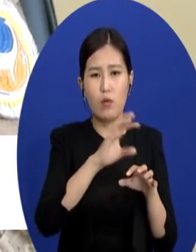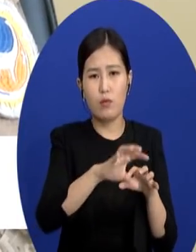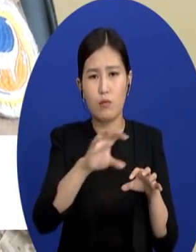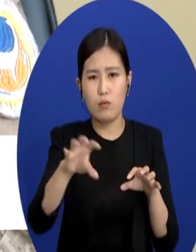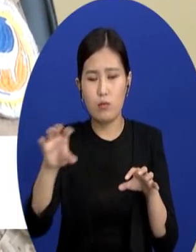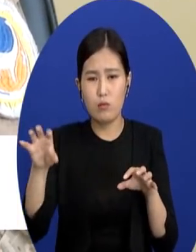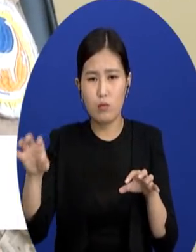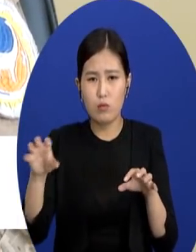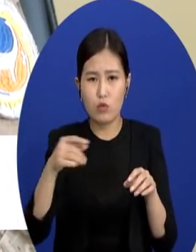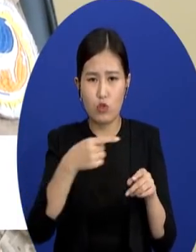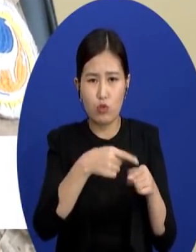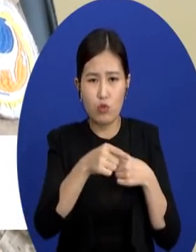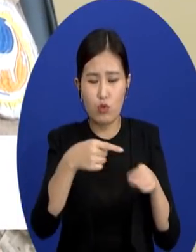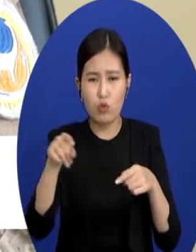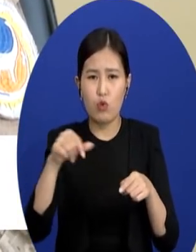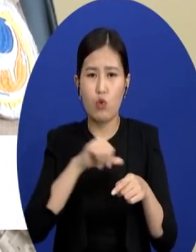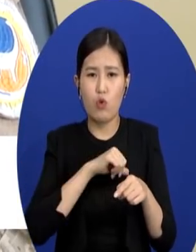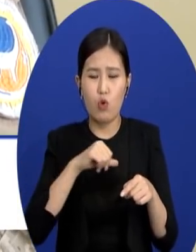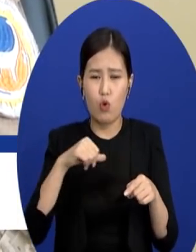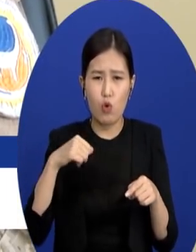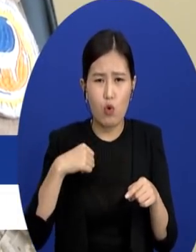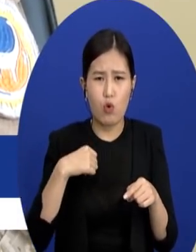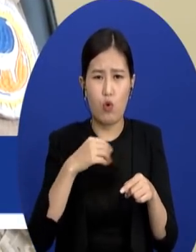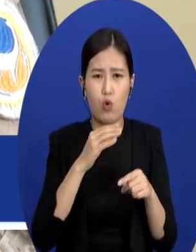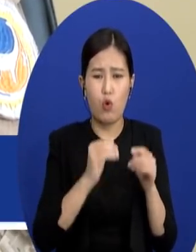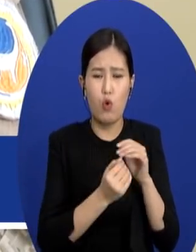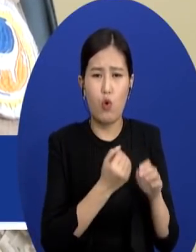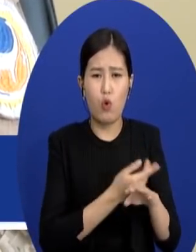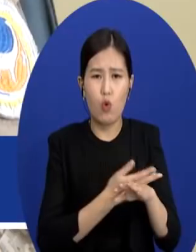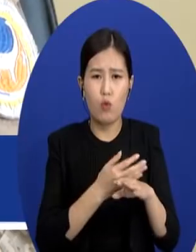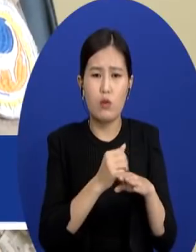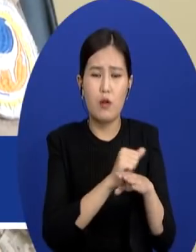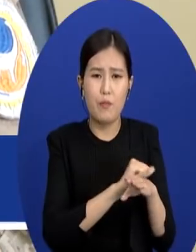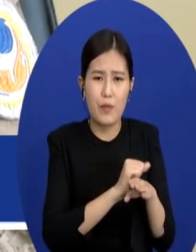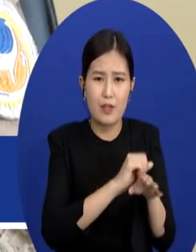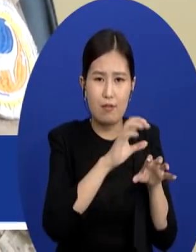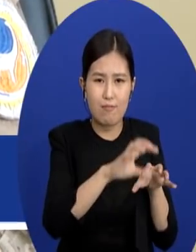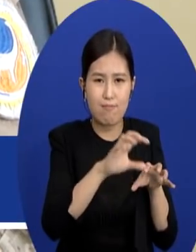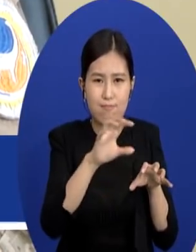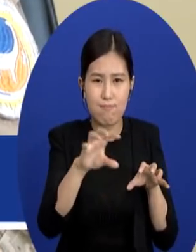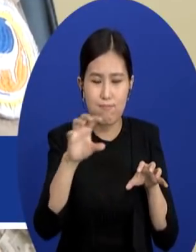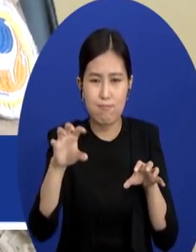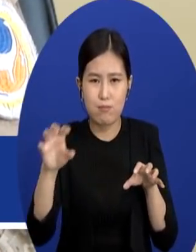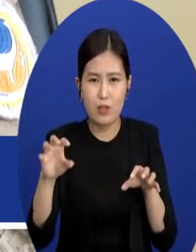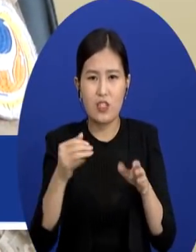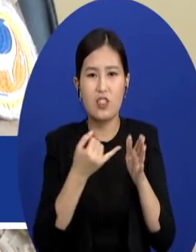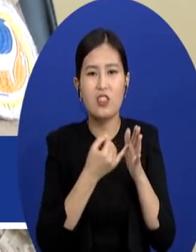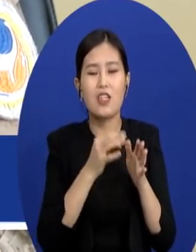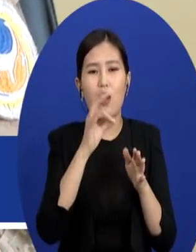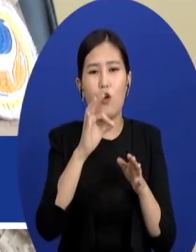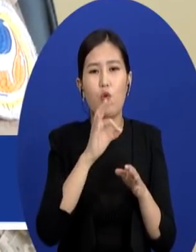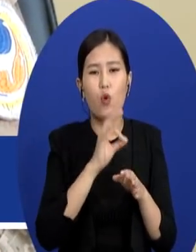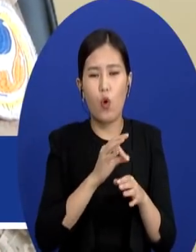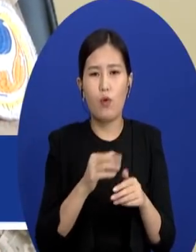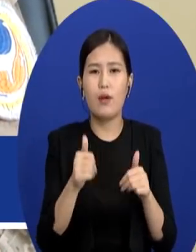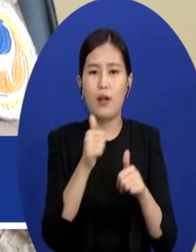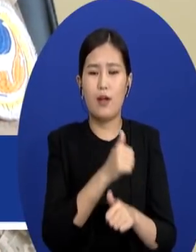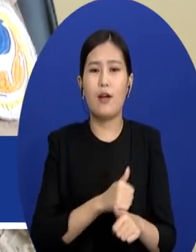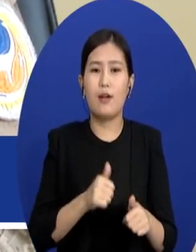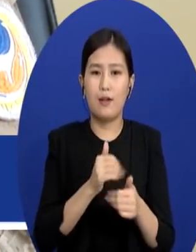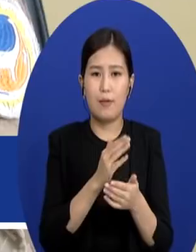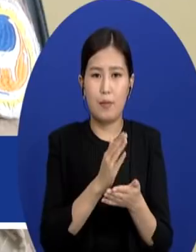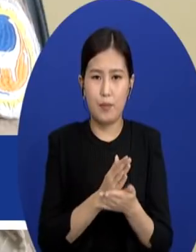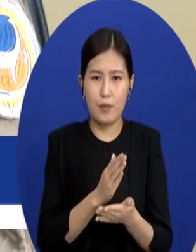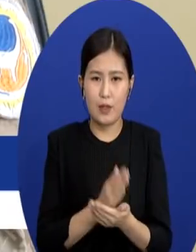хэмжээнд зохион хэмжээний өвс бэлтдсэн. Нийт бэлдэх өвснийхаа 60 орчим байг ерөнхийдөө сумдын дунд 60 бол ингээд бэлдсэн бол байж